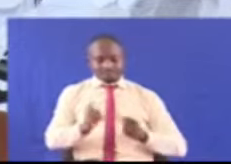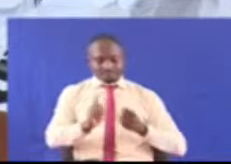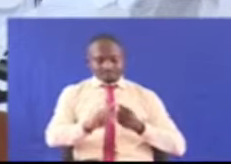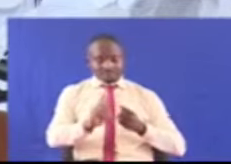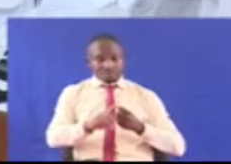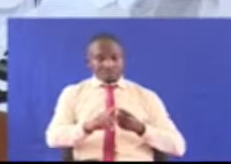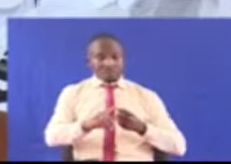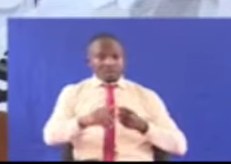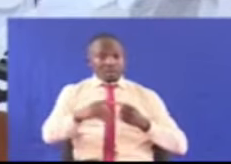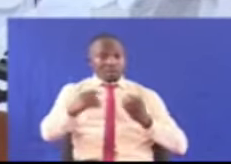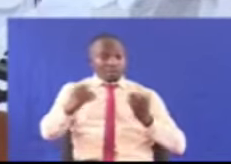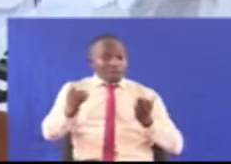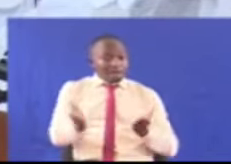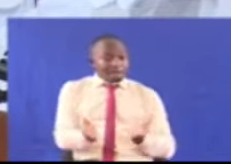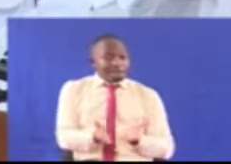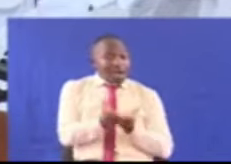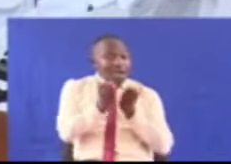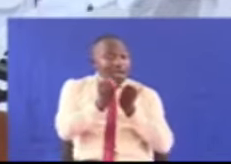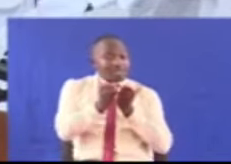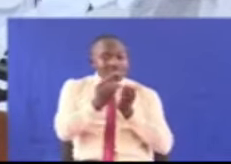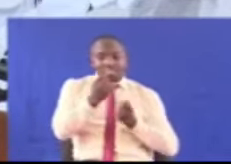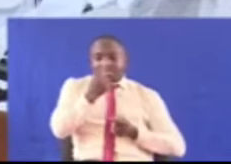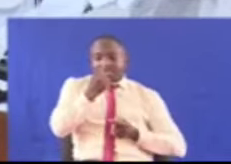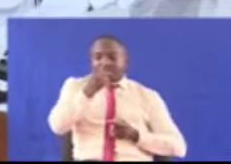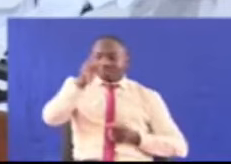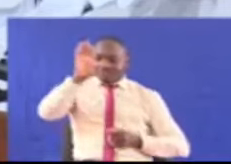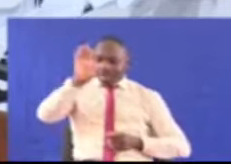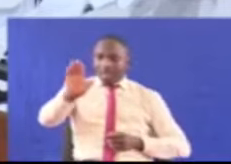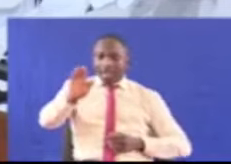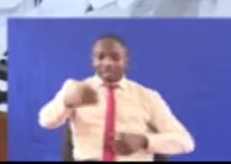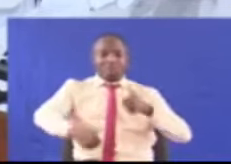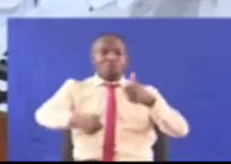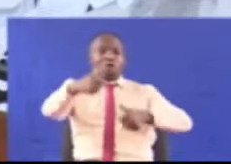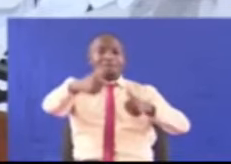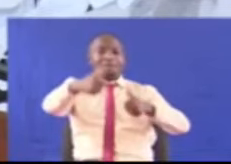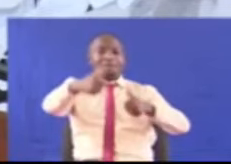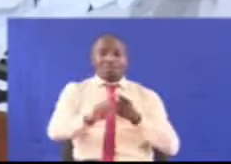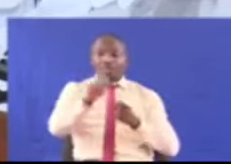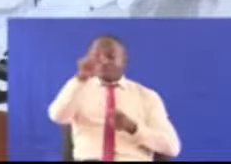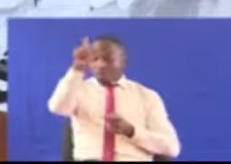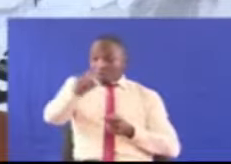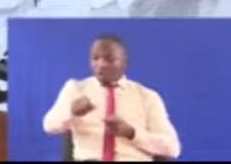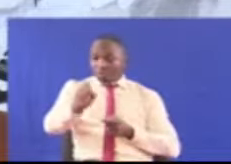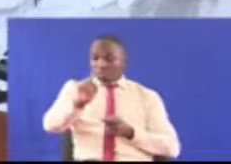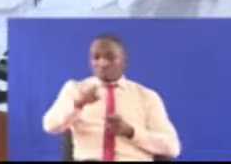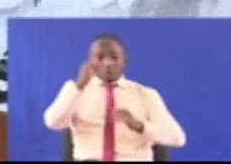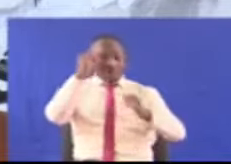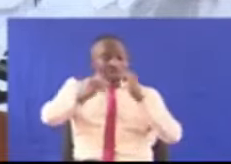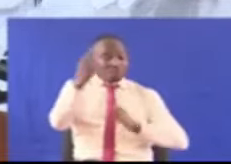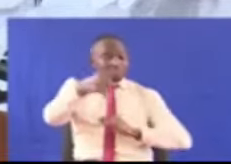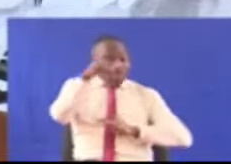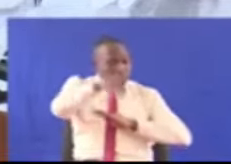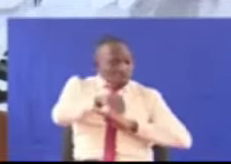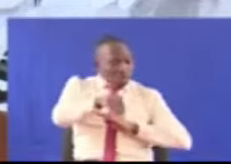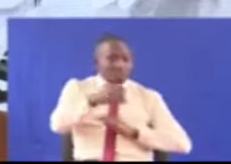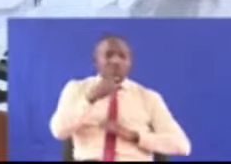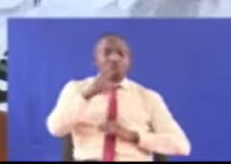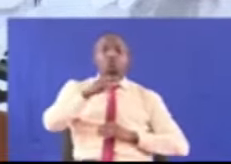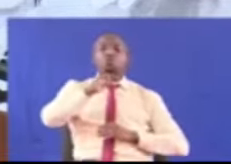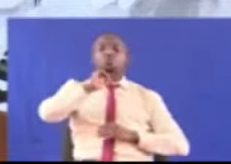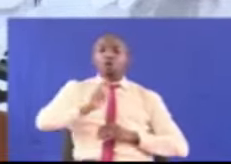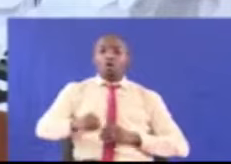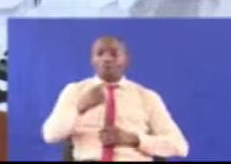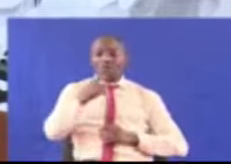Bahati kwa sifa ya mgombea, hata wale ambao hakutaka kura wakasema huu ni uongo, na sasa tunatoa